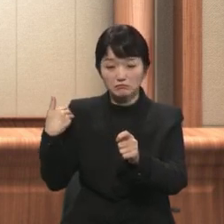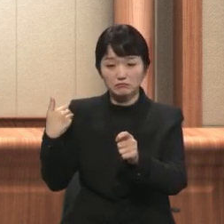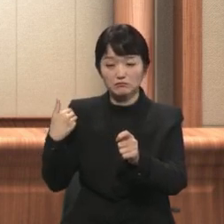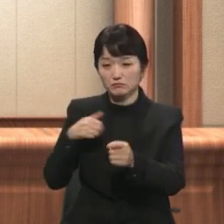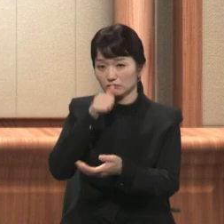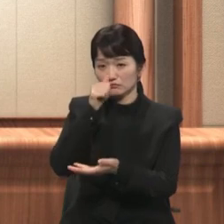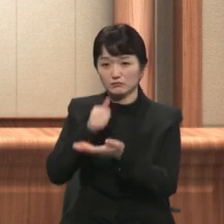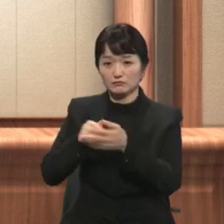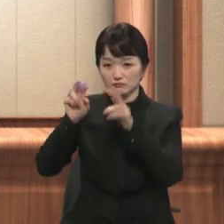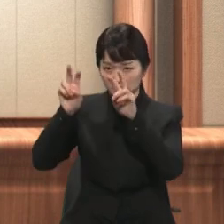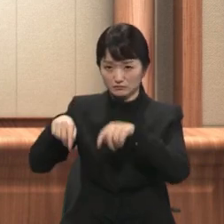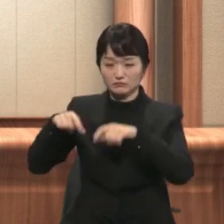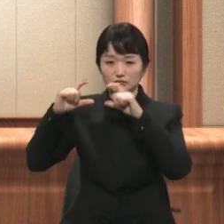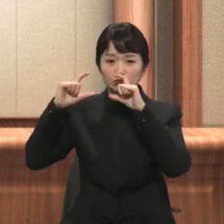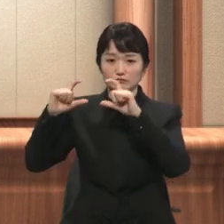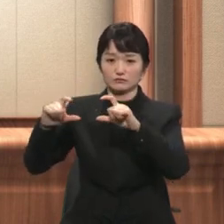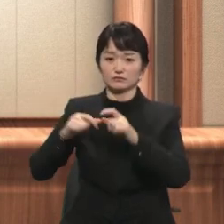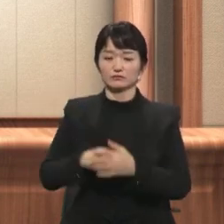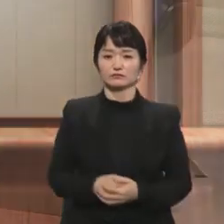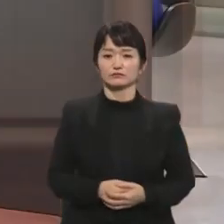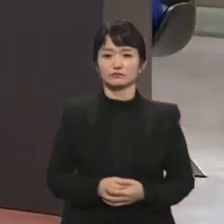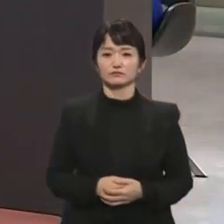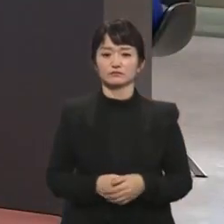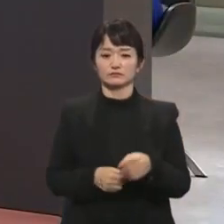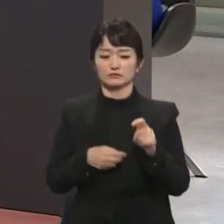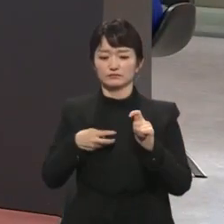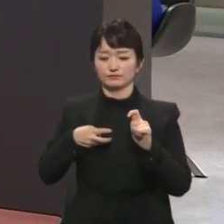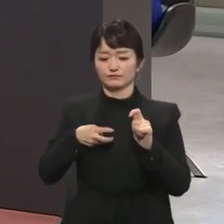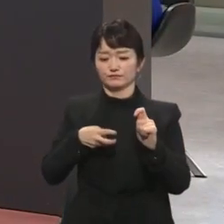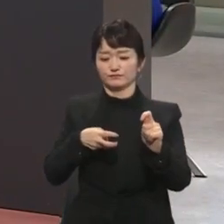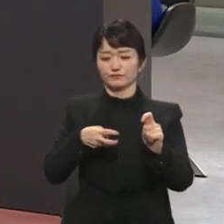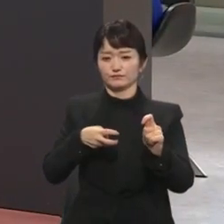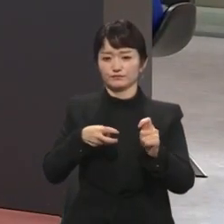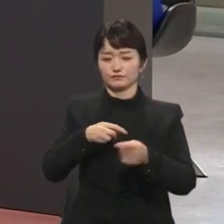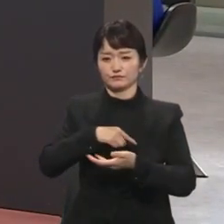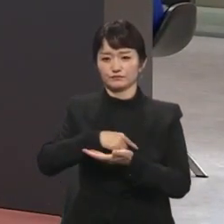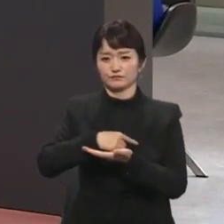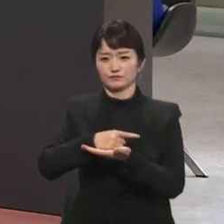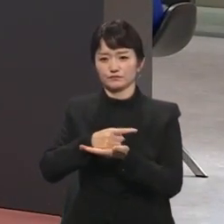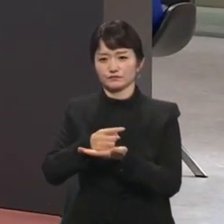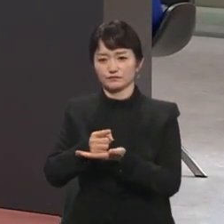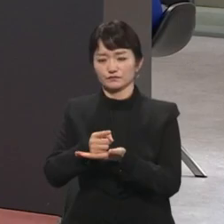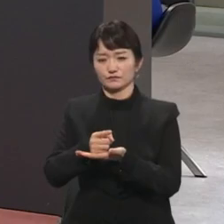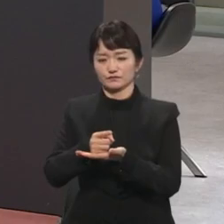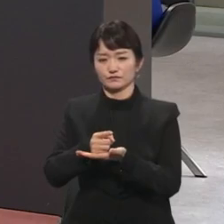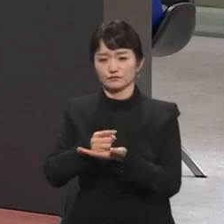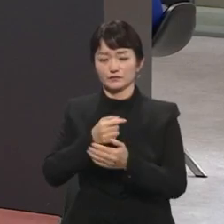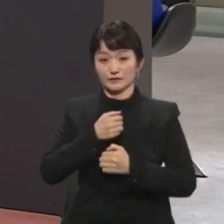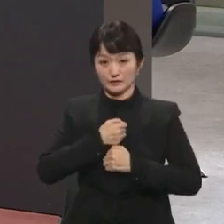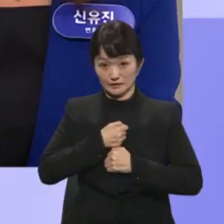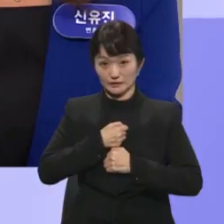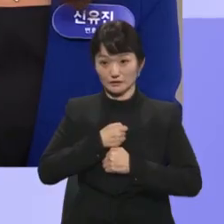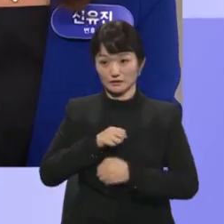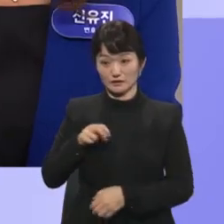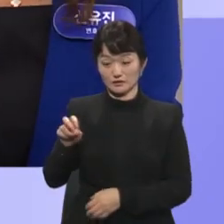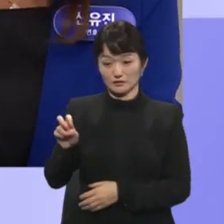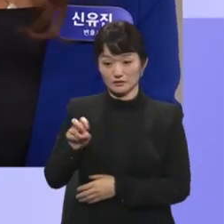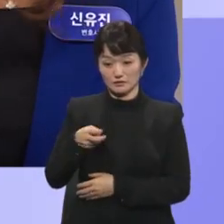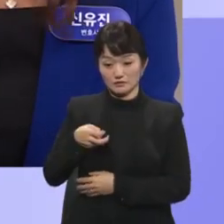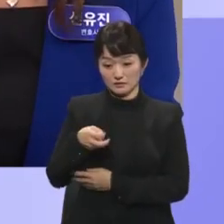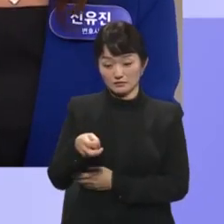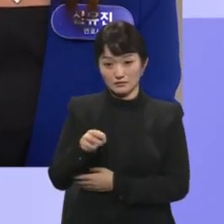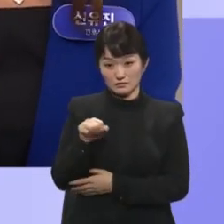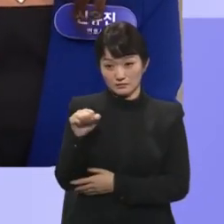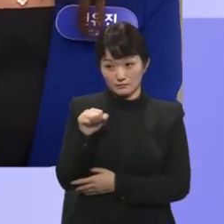무죄로 판단한 사건입니다 그러니까 뒷차 같은 경우에 이제 뭐 제한 속도를 지켜서 주행을 했더라도 그 회피 가능 여부를